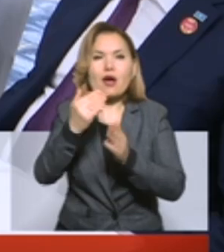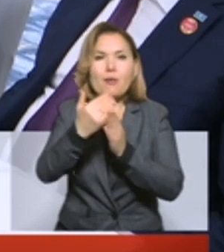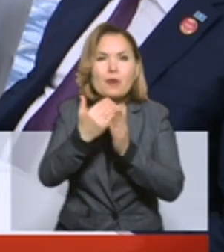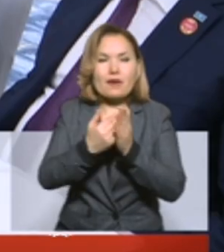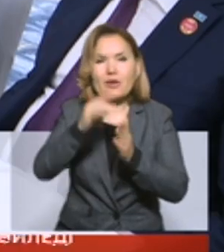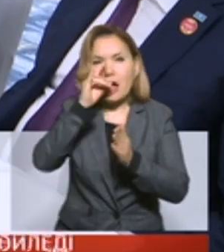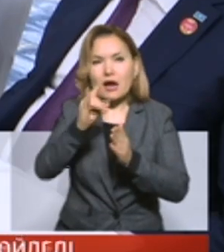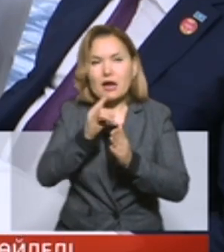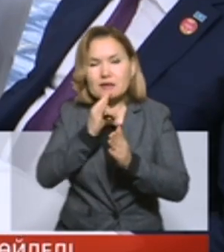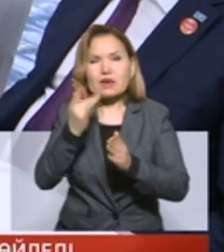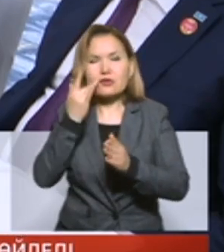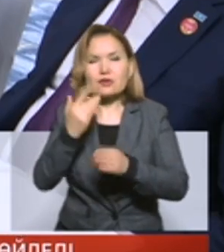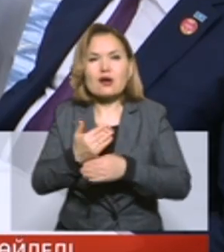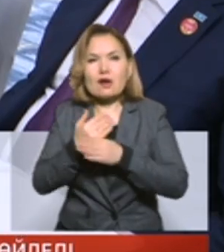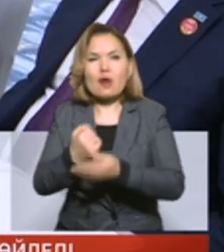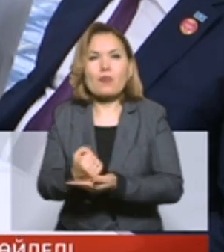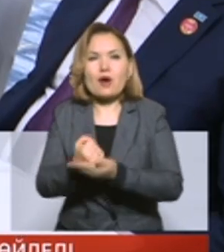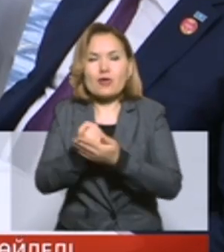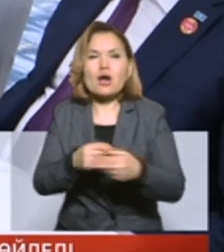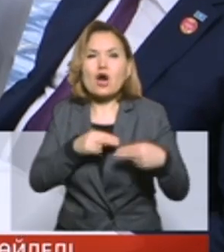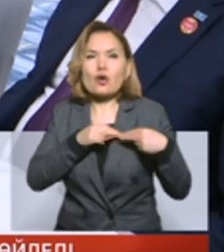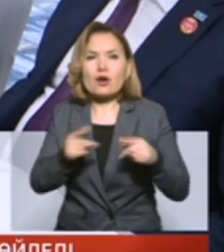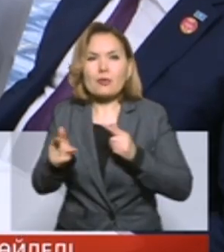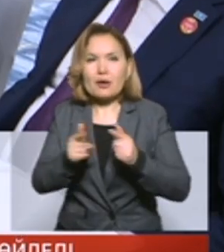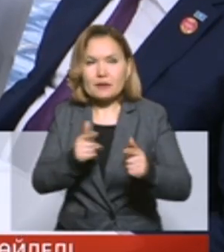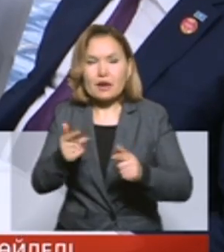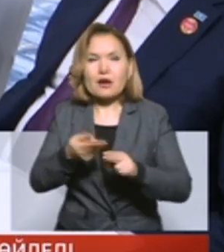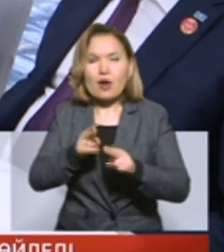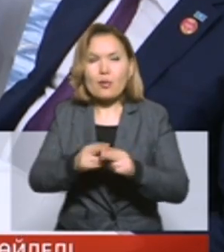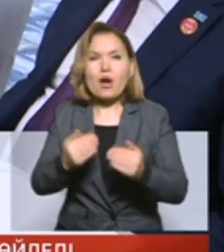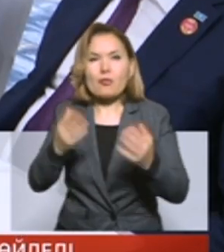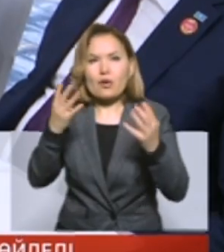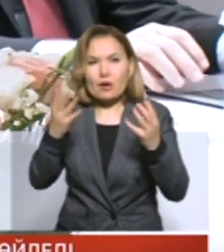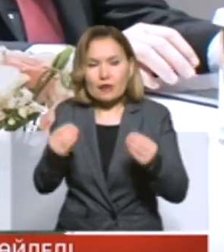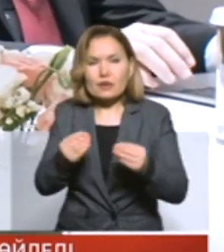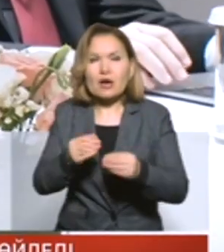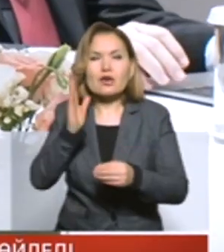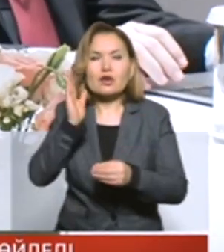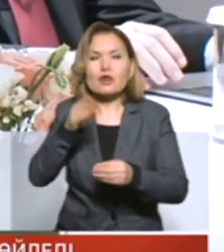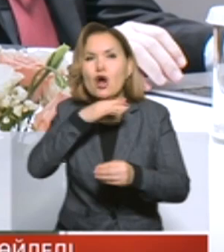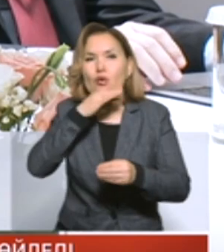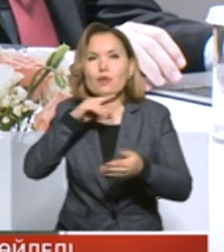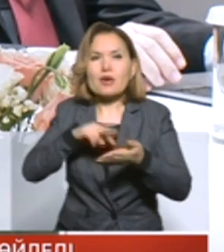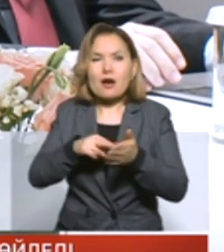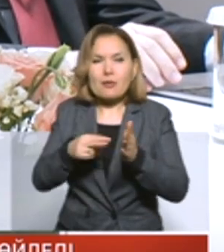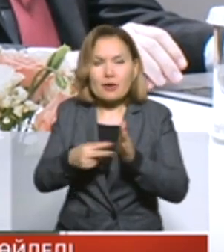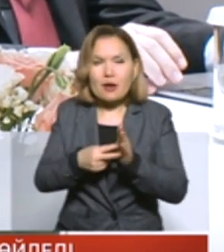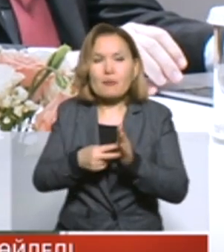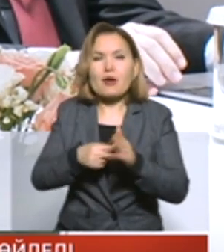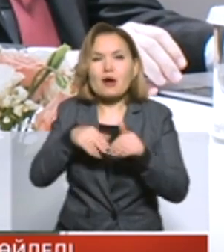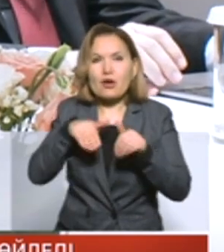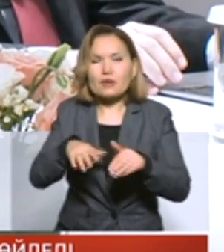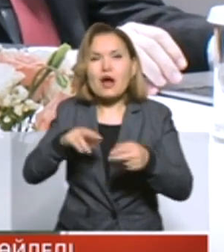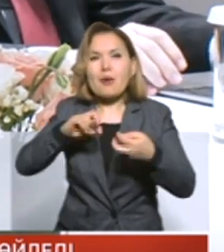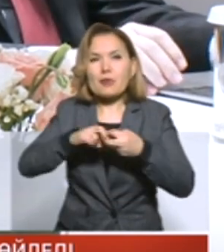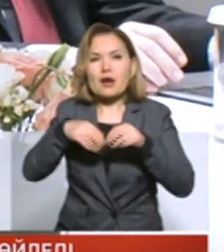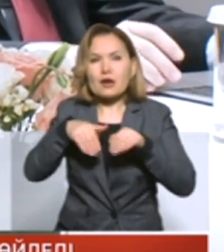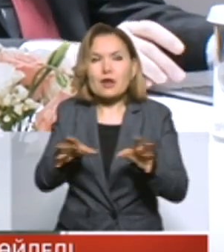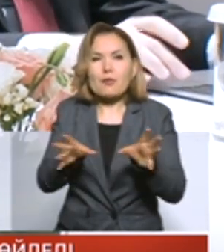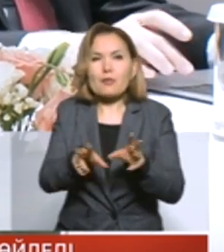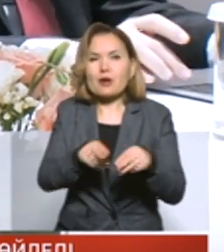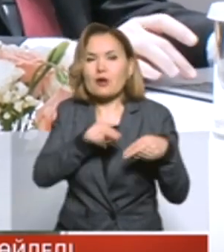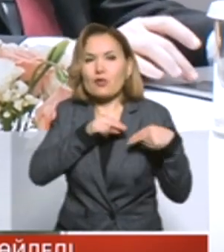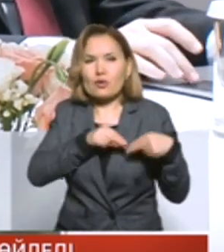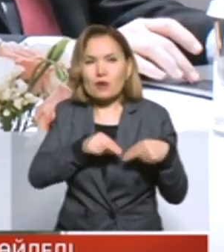қолдау көрсету үшін бар күш-жігерімізді жұмсауға дайынбыз. Біз бүгінде алдымызда тұрған көптеген мәселені шешу мақсатында жаһандық ынтымақтастық